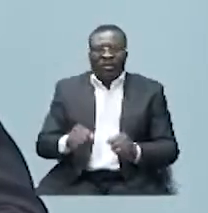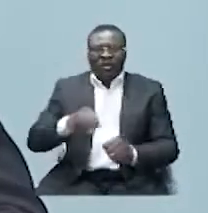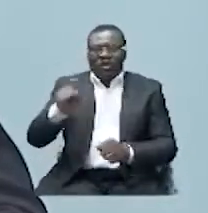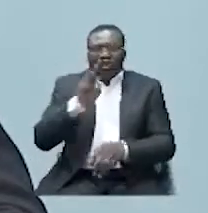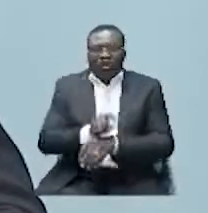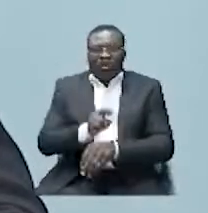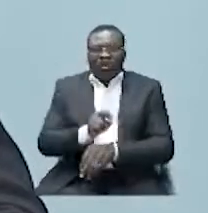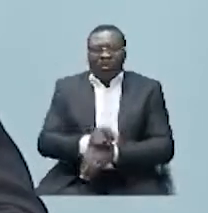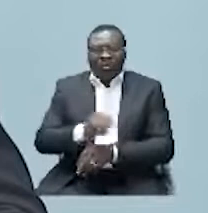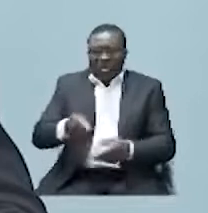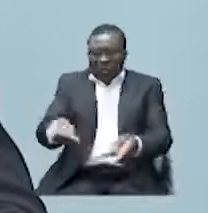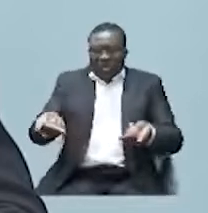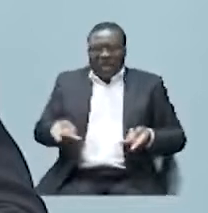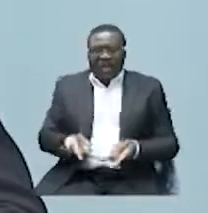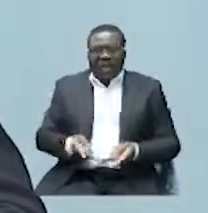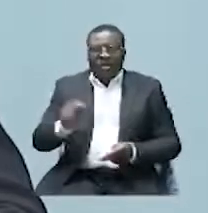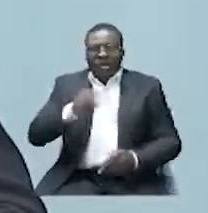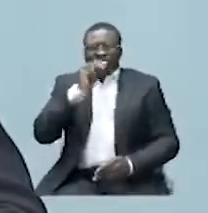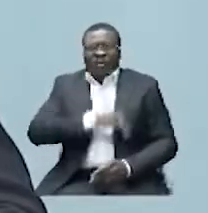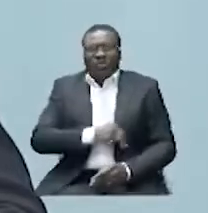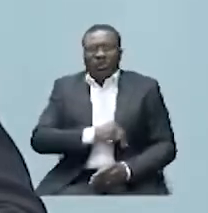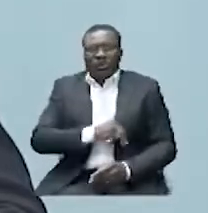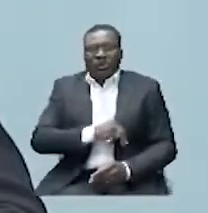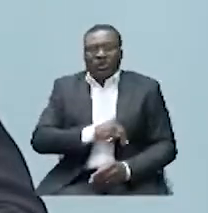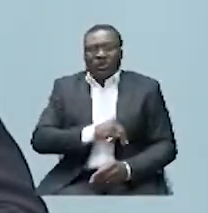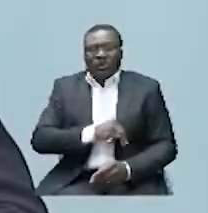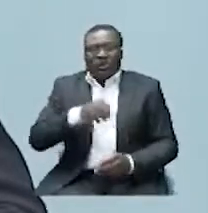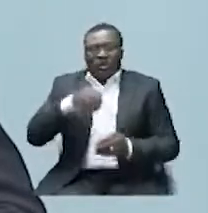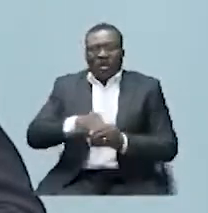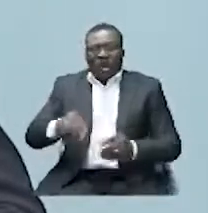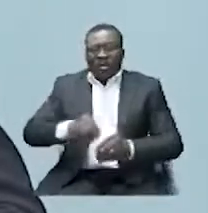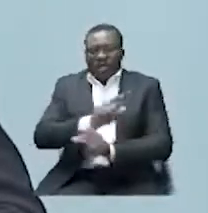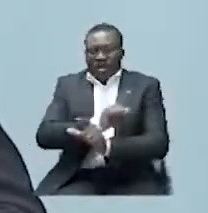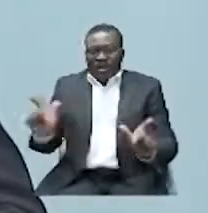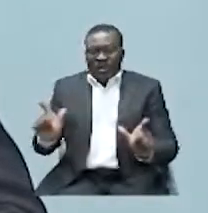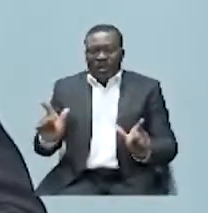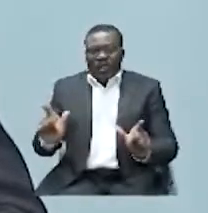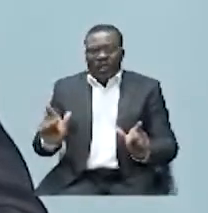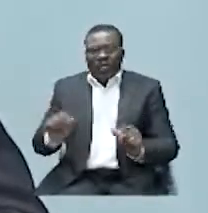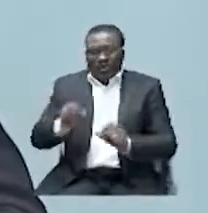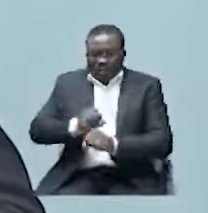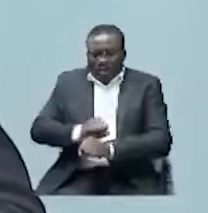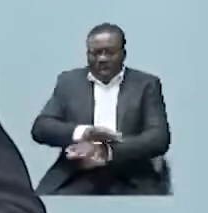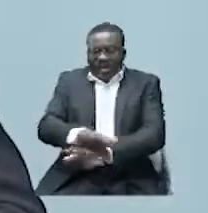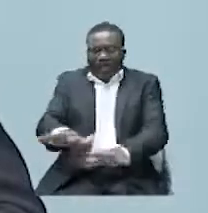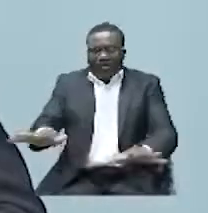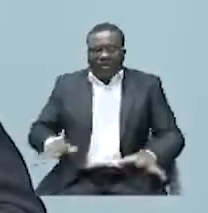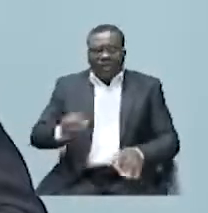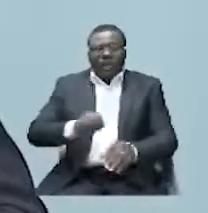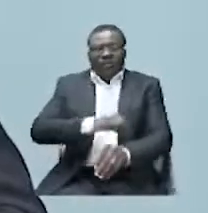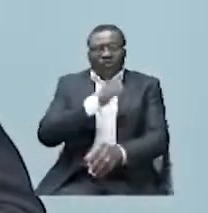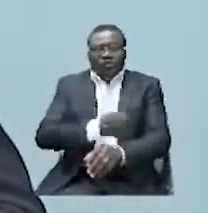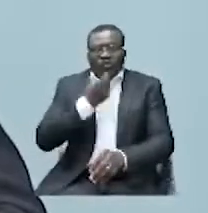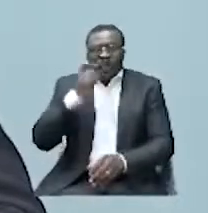leur rôle, leur place, leur mission, en les libérant de l'influence du pouvoir